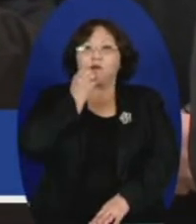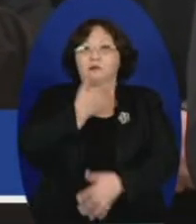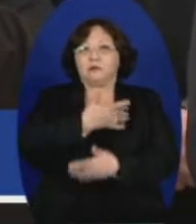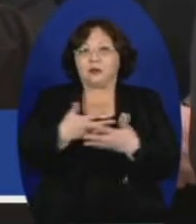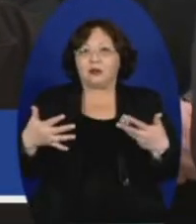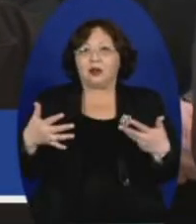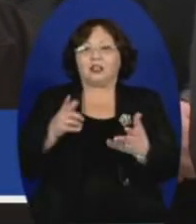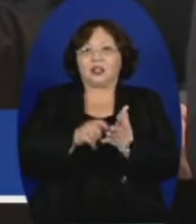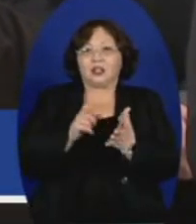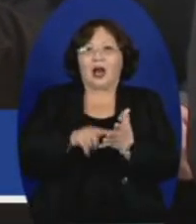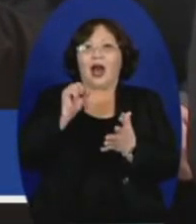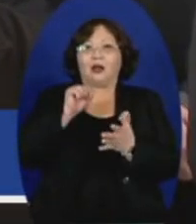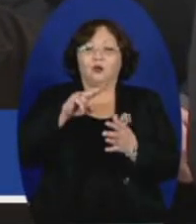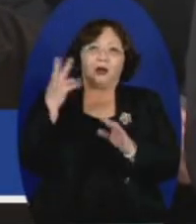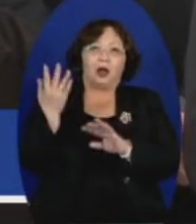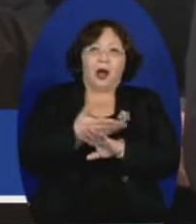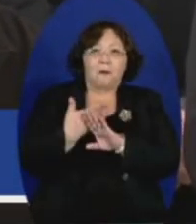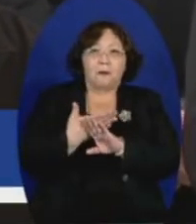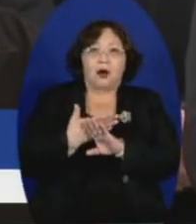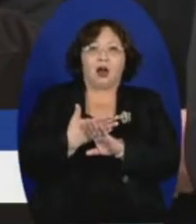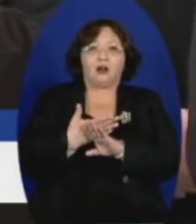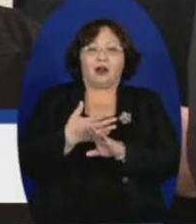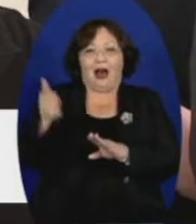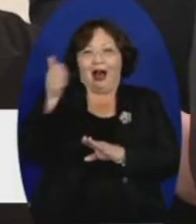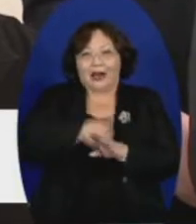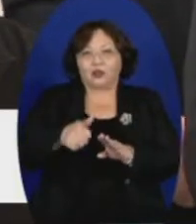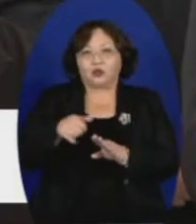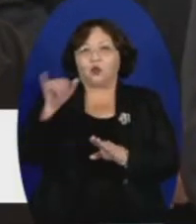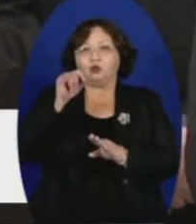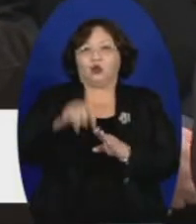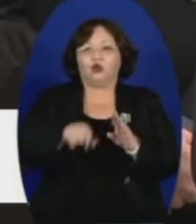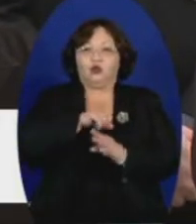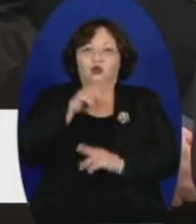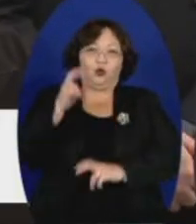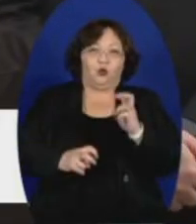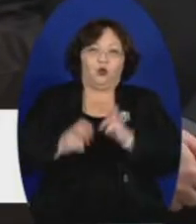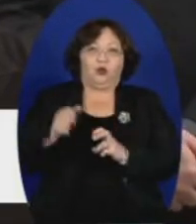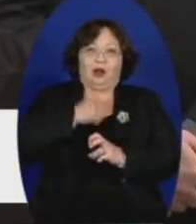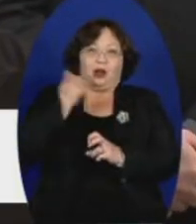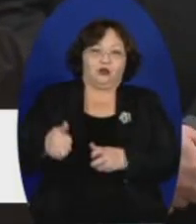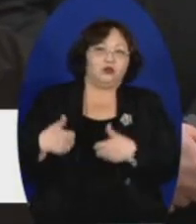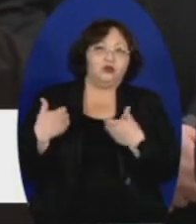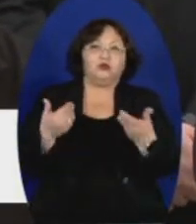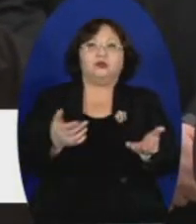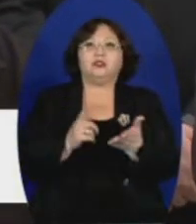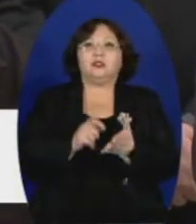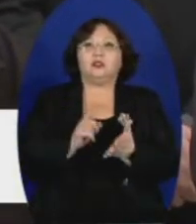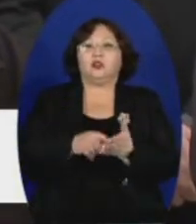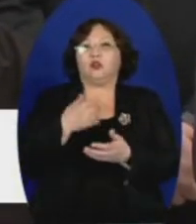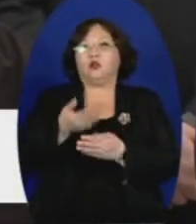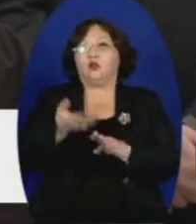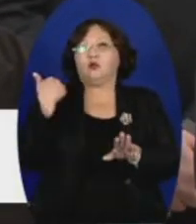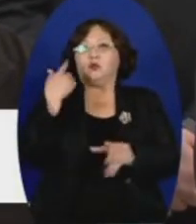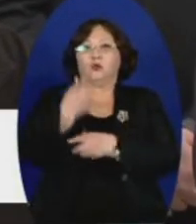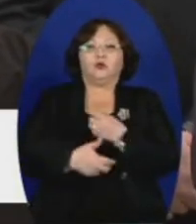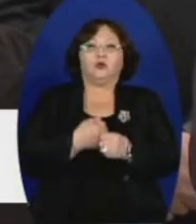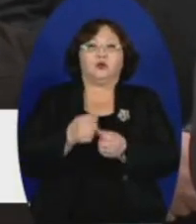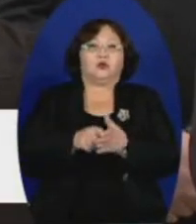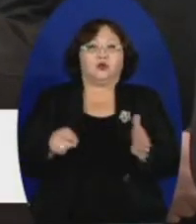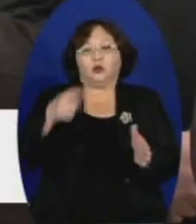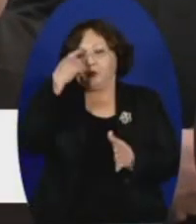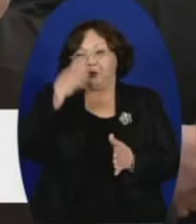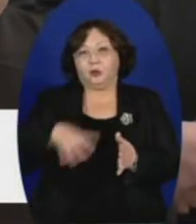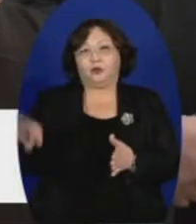аюулгүй байдлыг, хүнсний хангамжийг эх орондоо өөрсдөө хангах ёстой байна гэдгийг бид одоо энэ өнгөрсөн 3 жилийн хугацаанд монголчууд